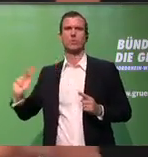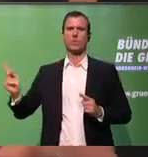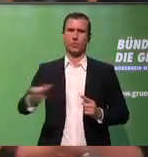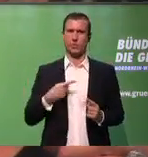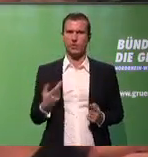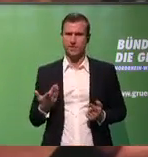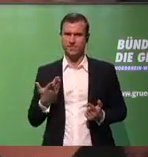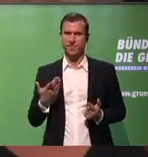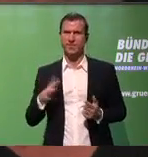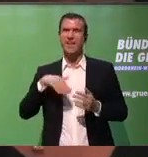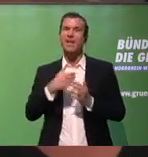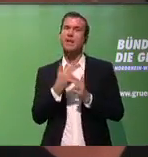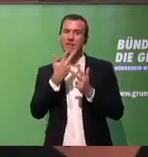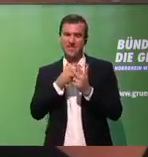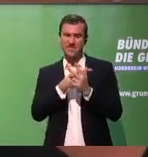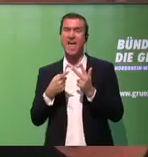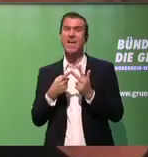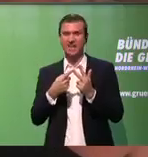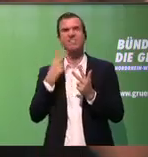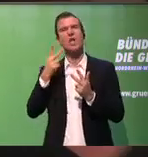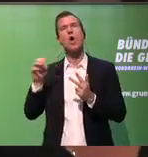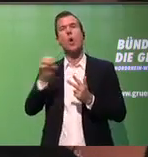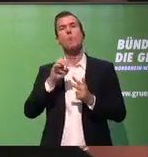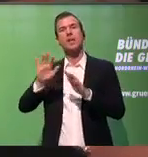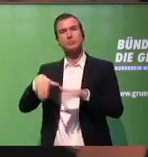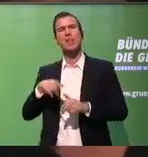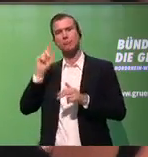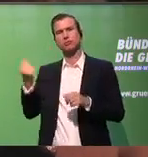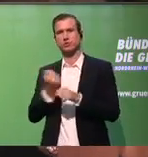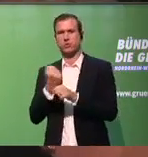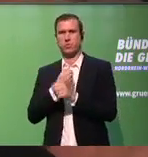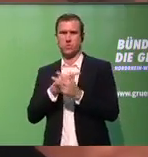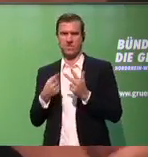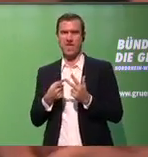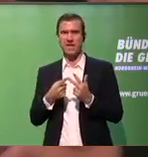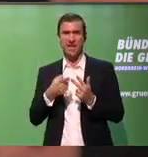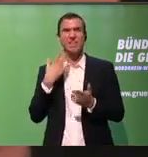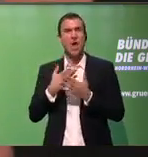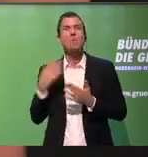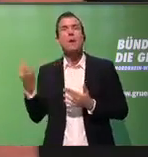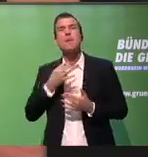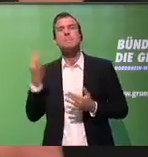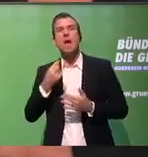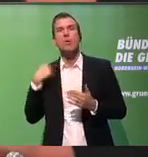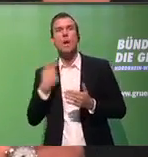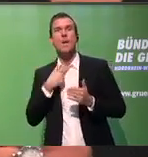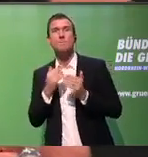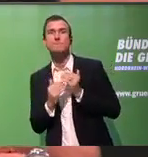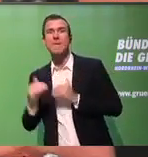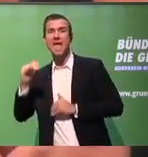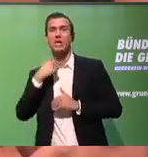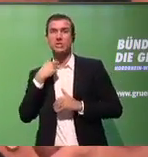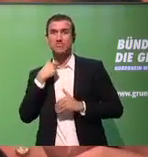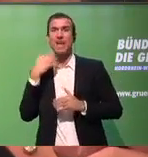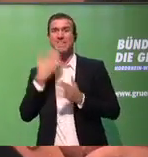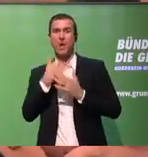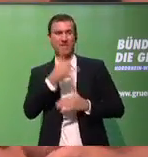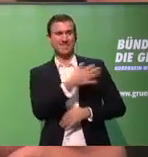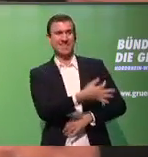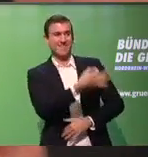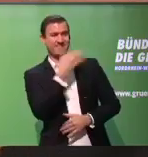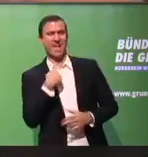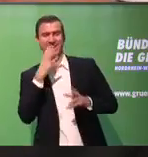drei Dinge, die das nächste Europäische Parlament machen muss, und dazu brauchen wir neue Mehrheitsverhältnisse, und damit komme ich gleich auch zu Ihrer